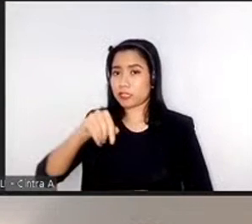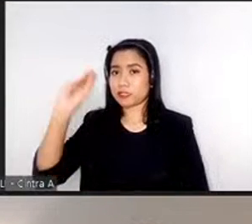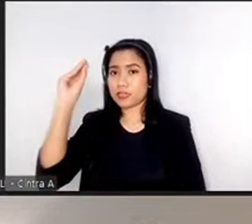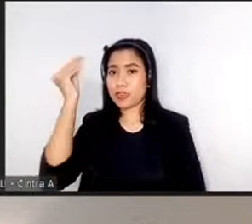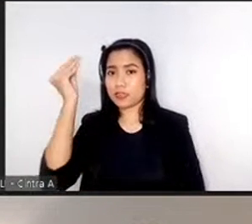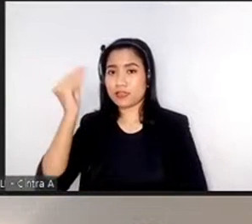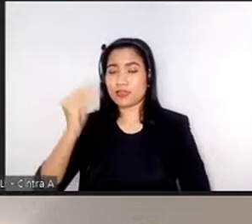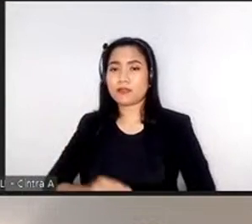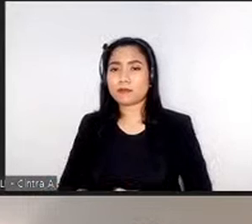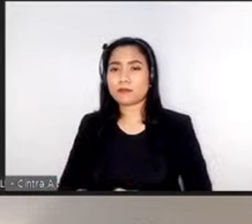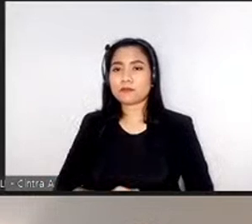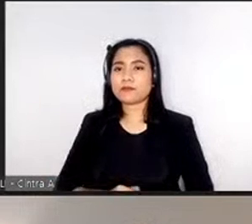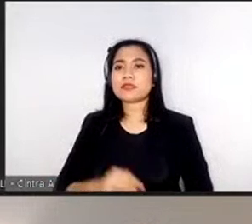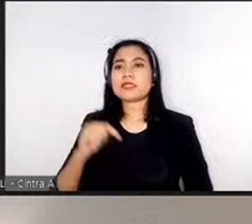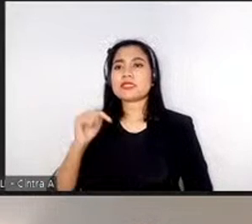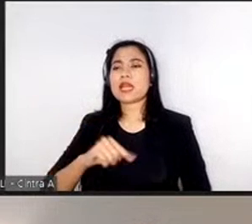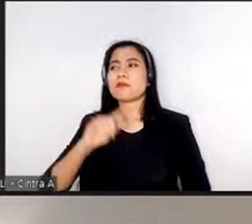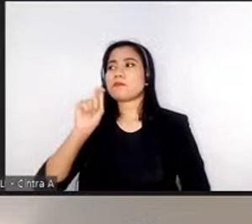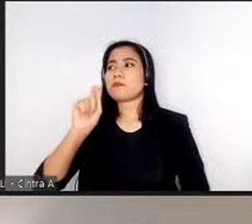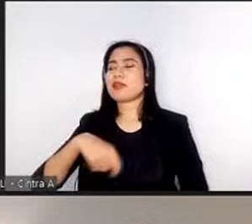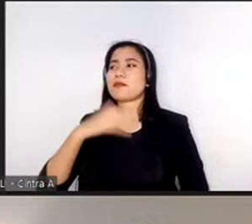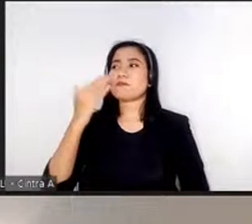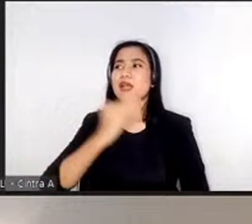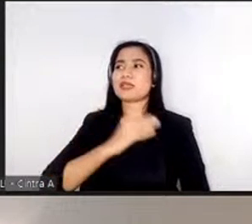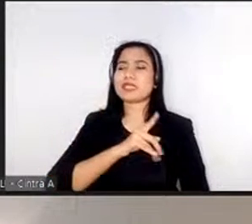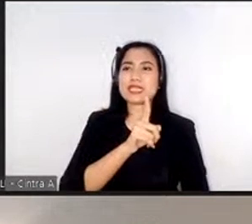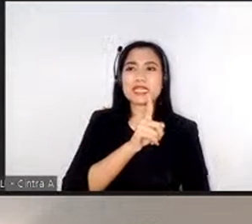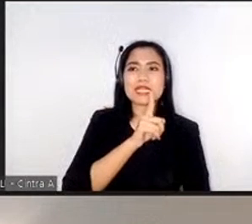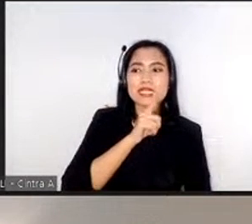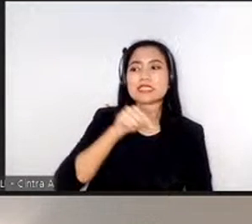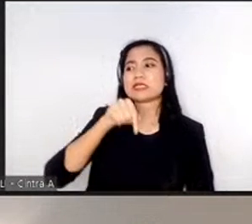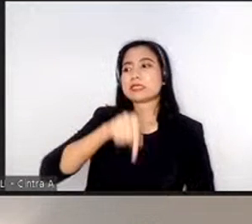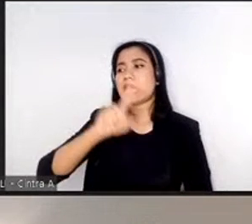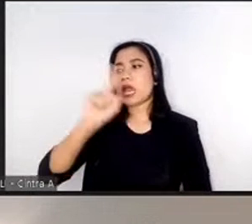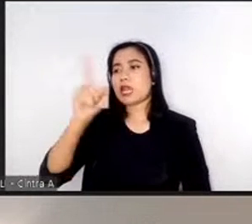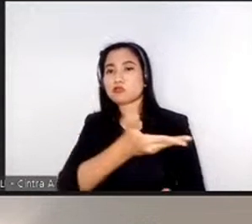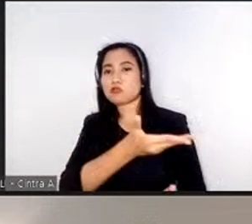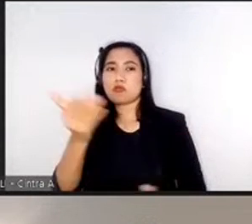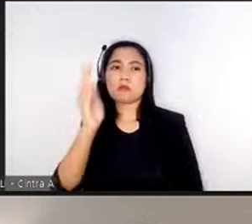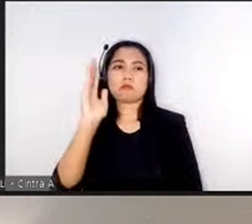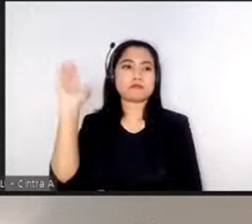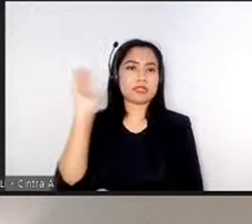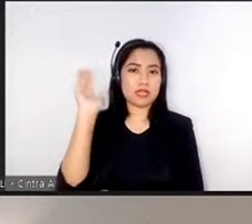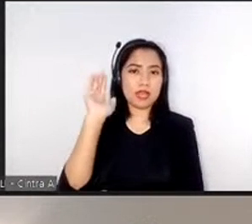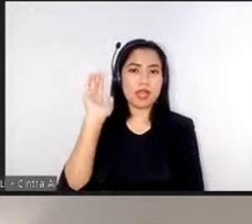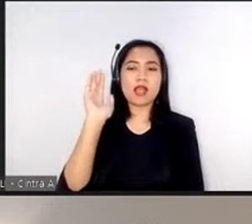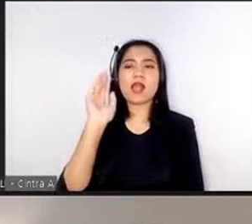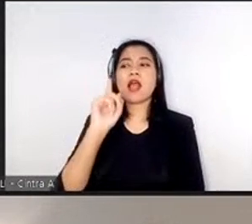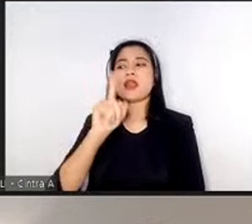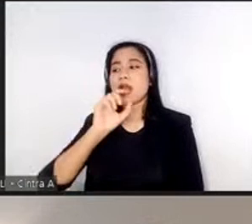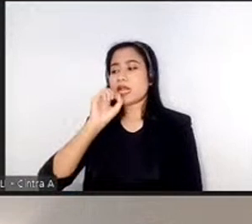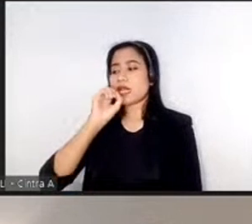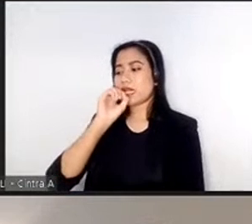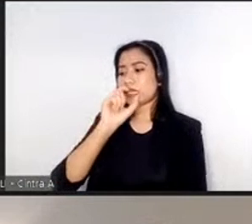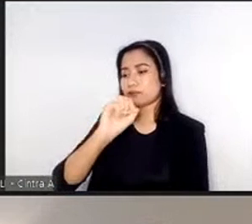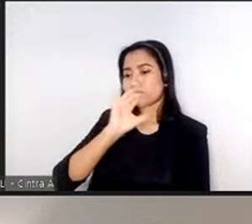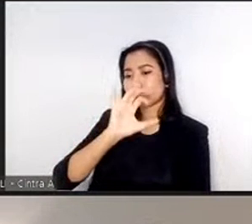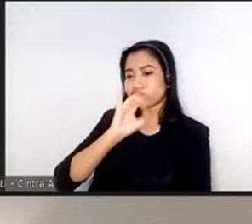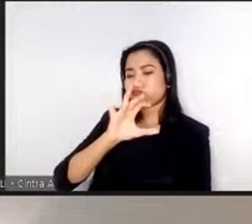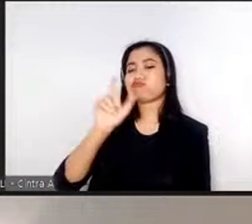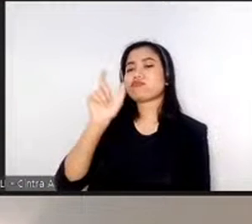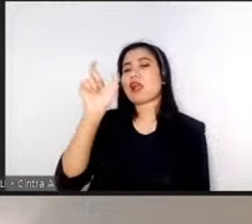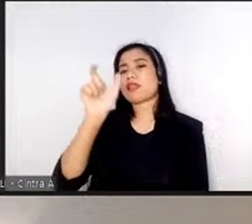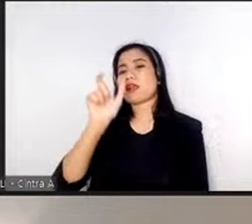sembari kita menggunakan bahasa Inggris k memberikan kepada para pembicara untuk memberikan penutupan kita mulai